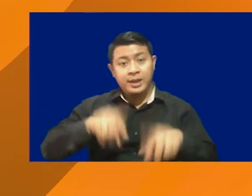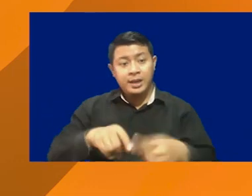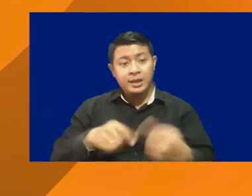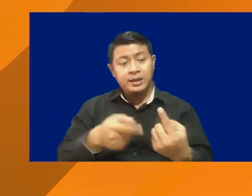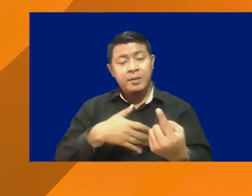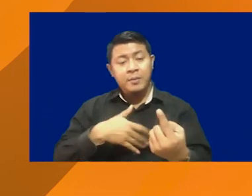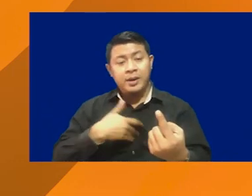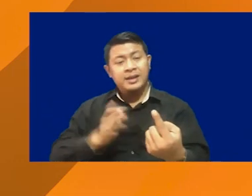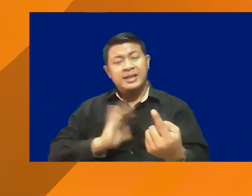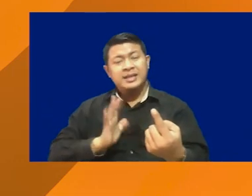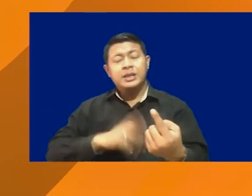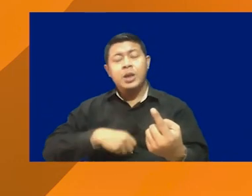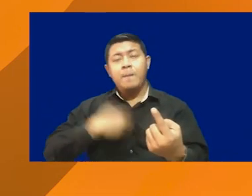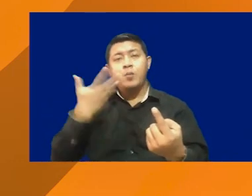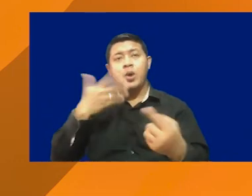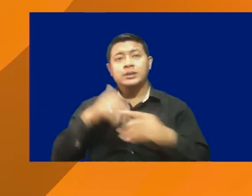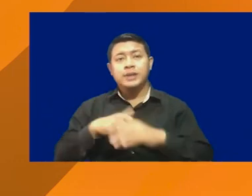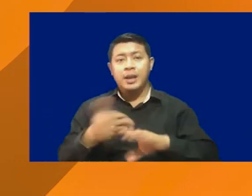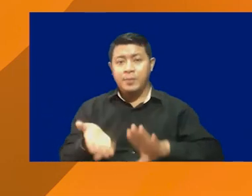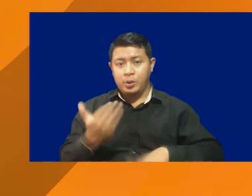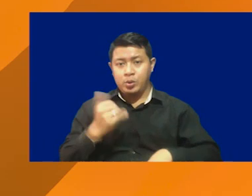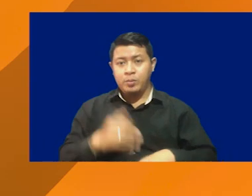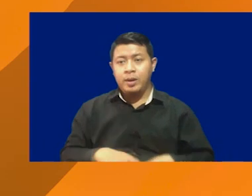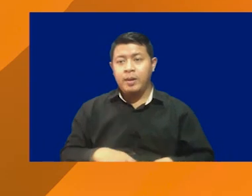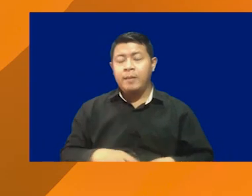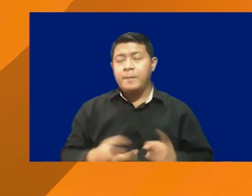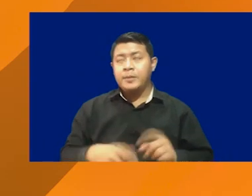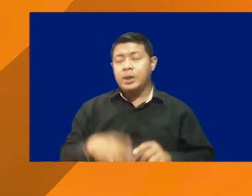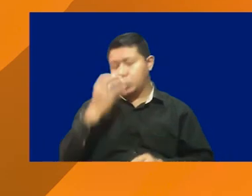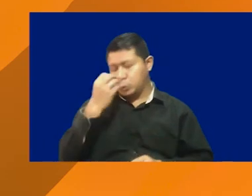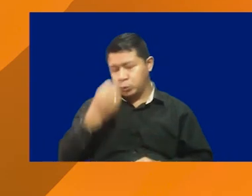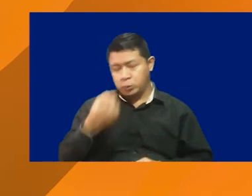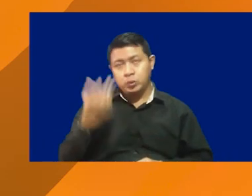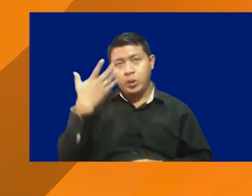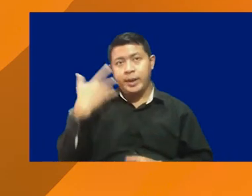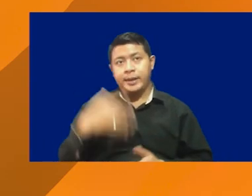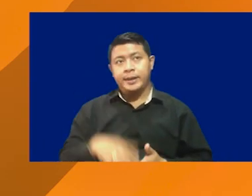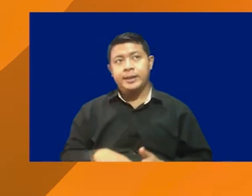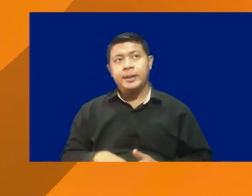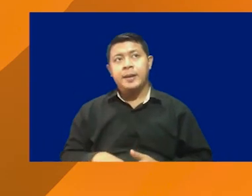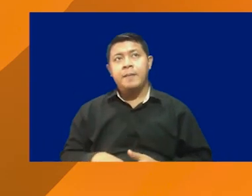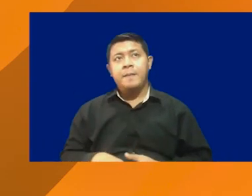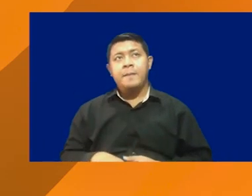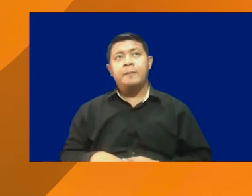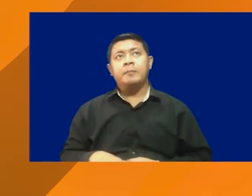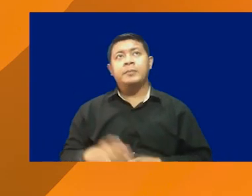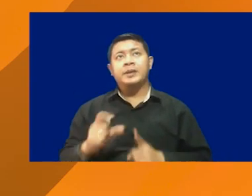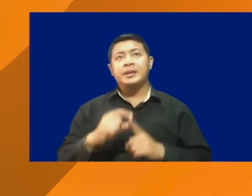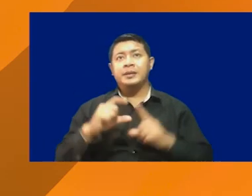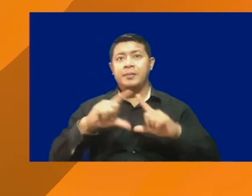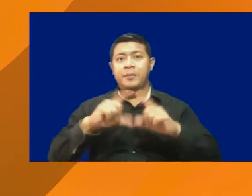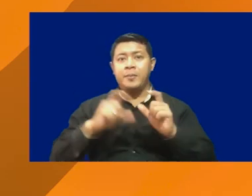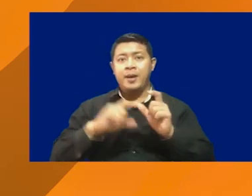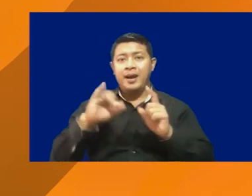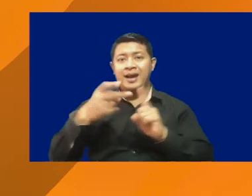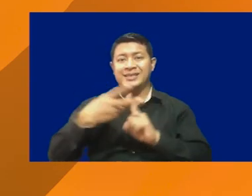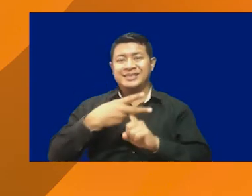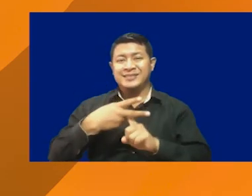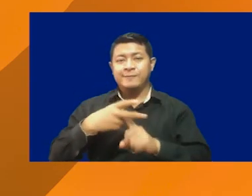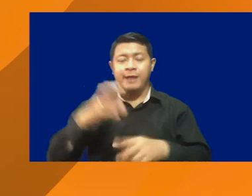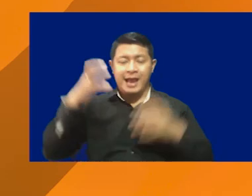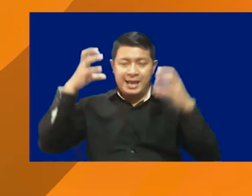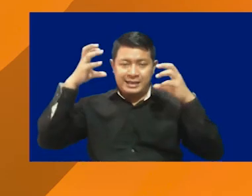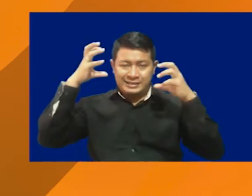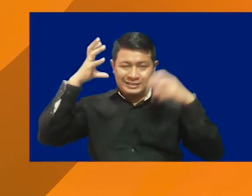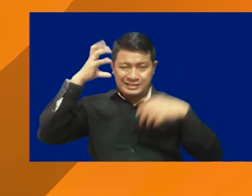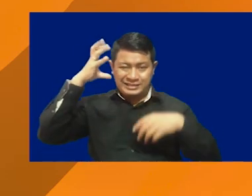oleh keluarganya, oleh orang tuanya? Dia merasa tidak puas dalam hidupnya. Dia menjadi acuh tak acuh. Dia akan menjadi pasif